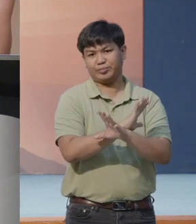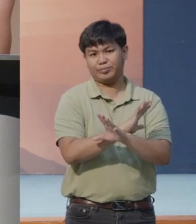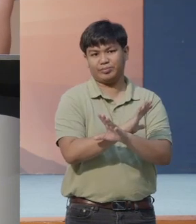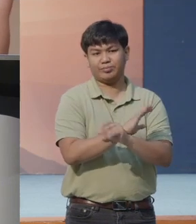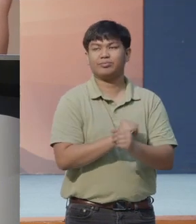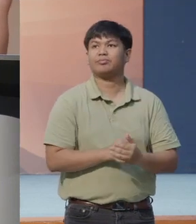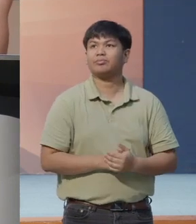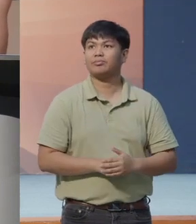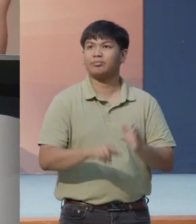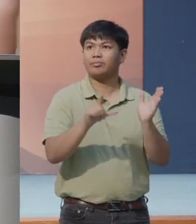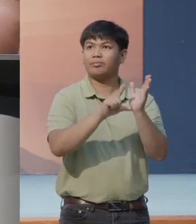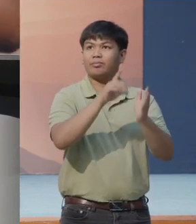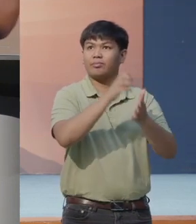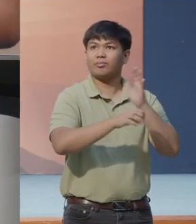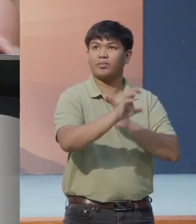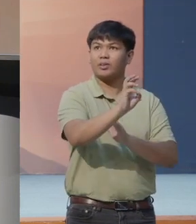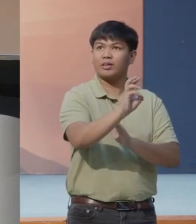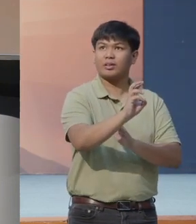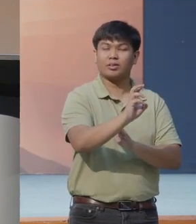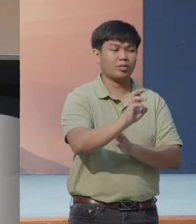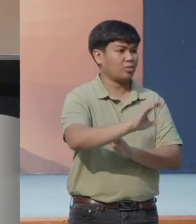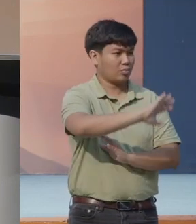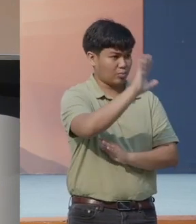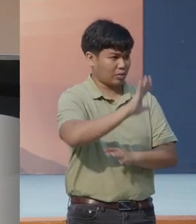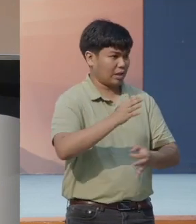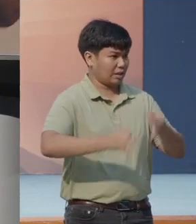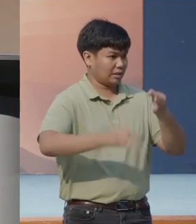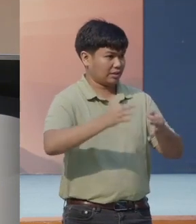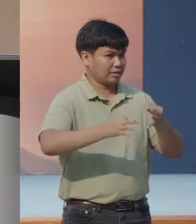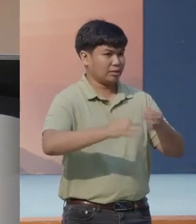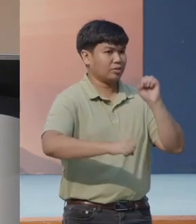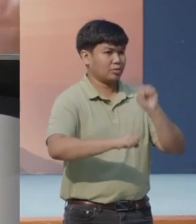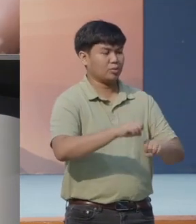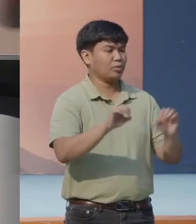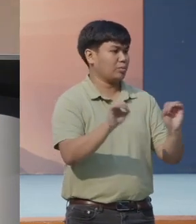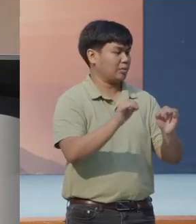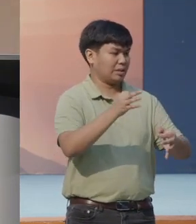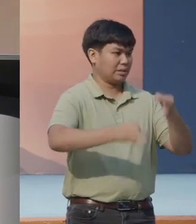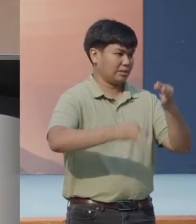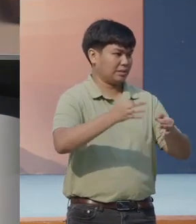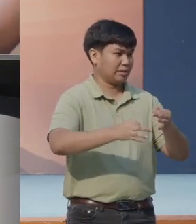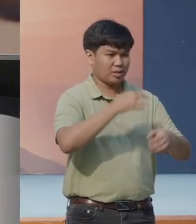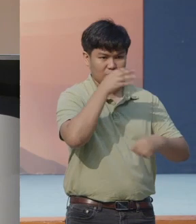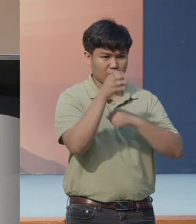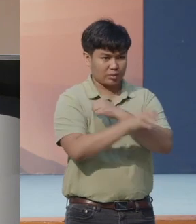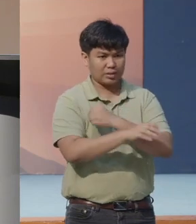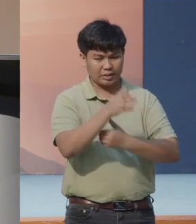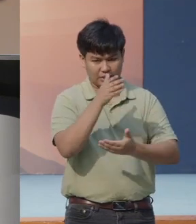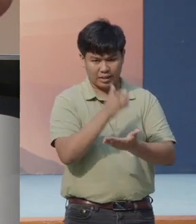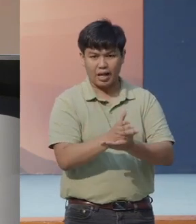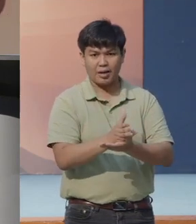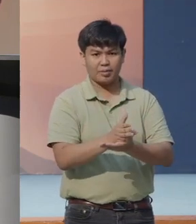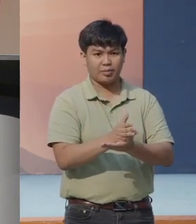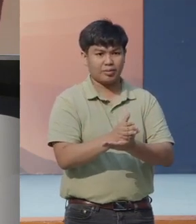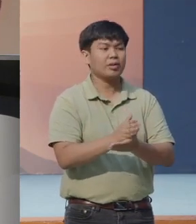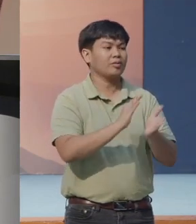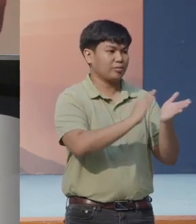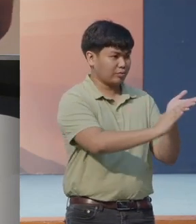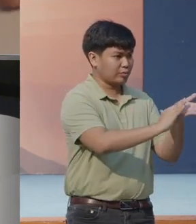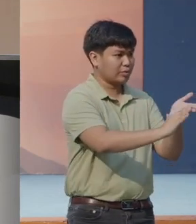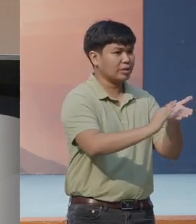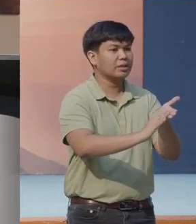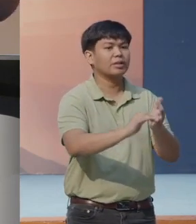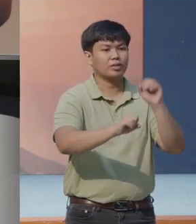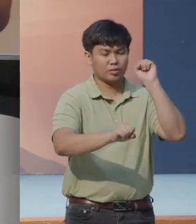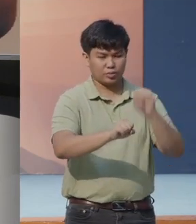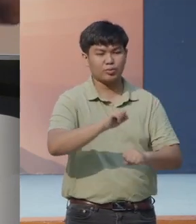Luke 6:37-38, judge not and you will not be judged. Condemn not and you will not be condemned. Forgive and you will be